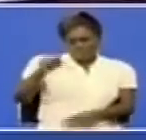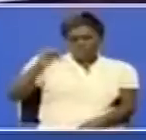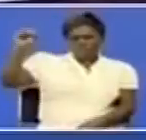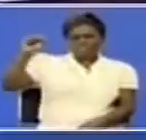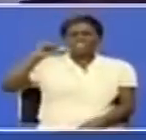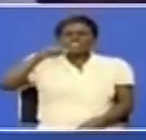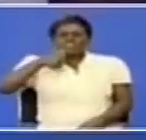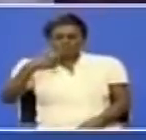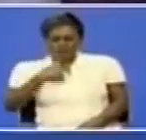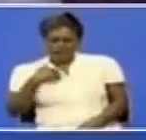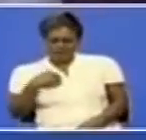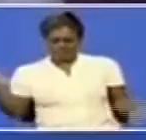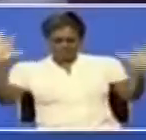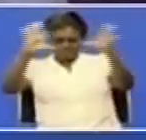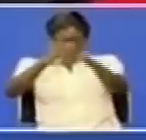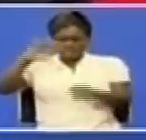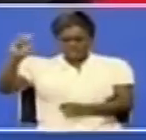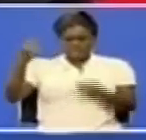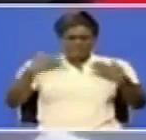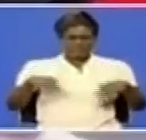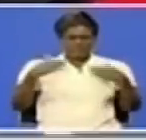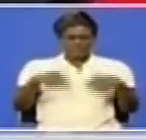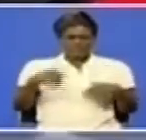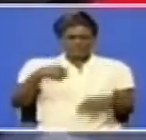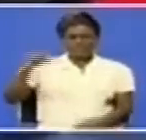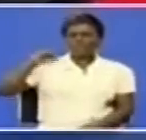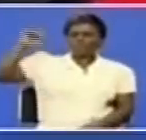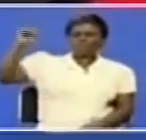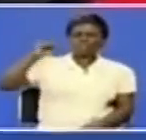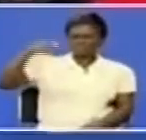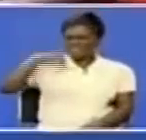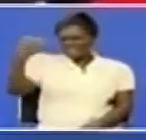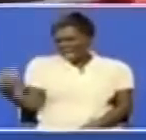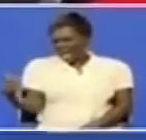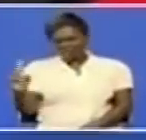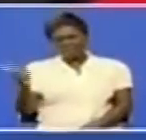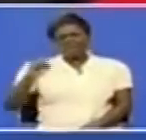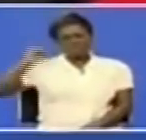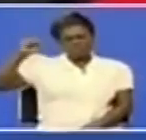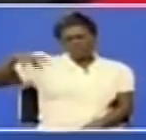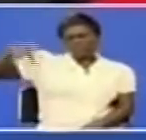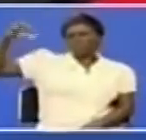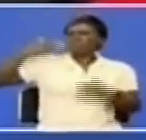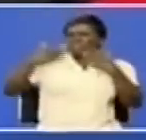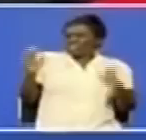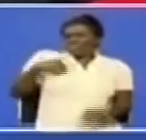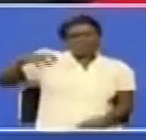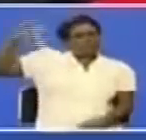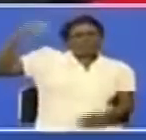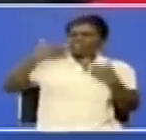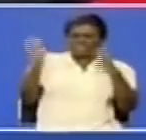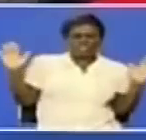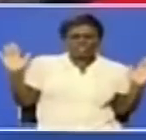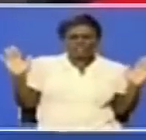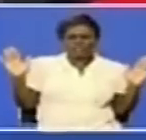siasa mpya Kenya ya kuunganisha wa Kenya. Nimekuwa kwa siasa sasa, mimi si mtoto, nimekuwa mtu mzima. Kwa